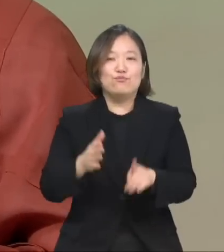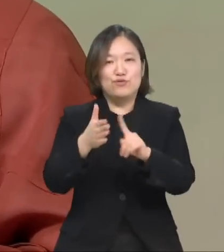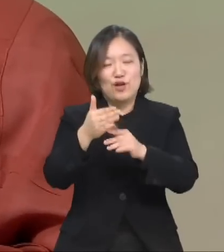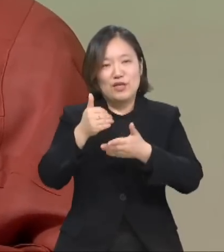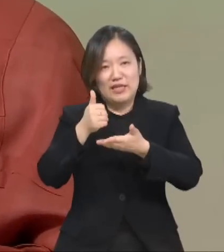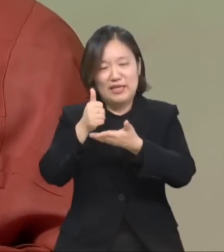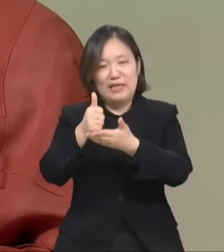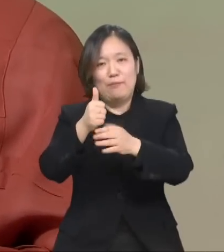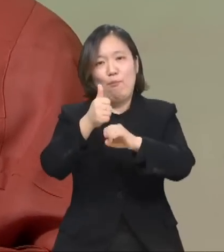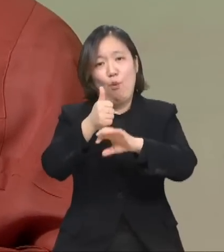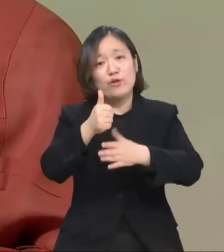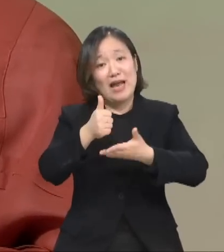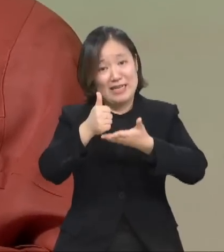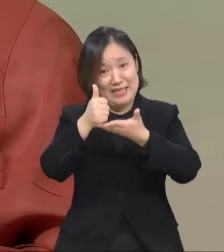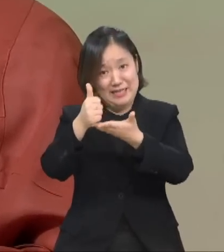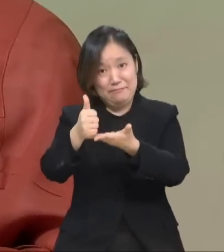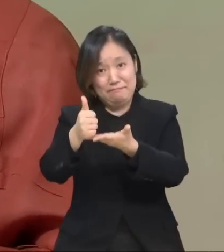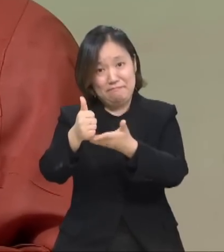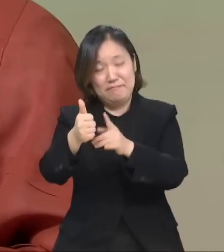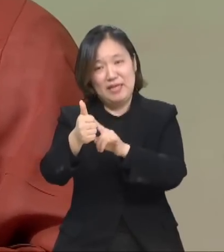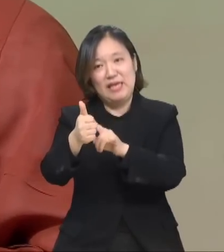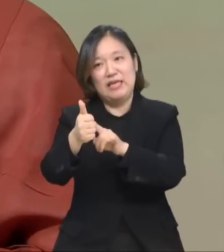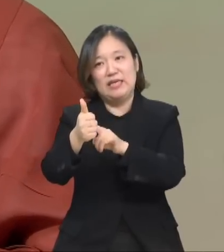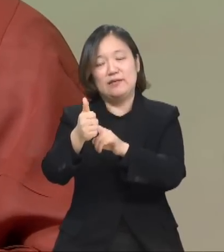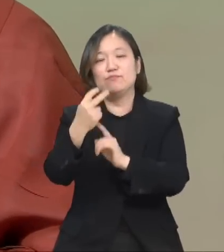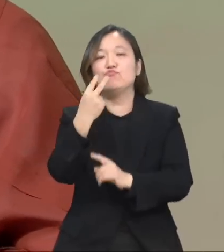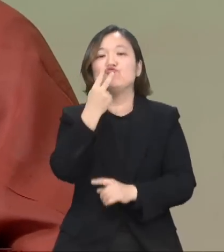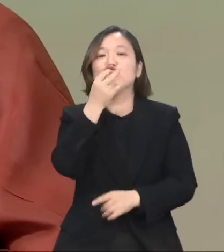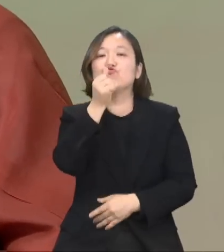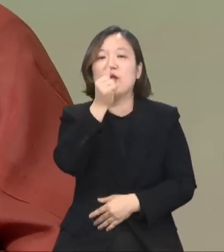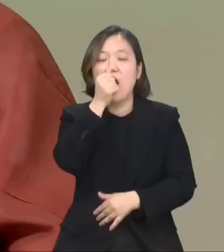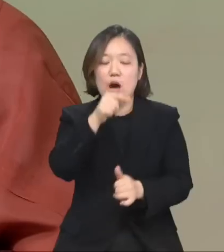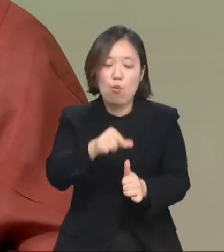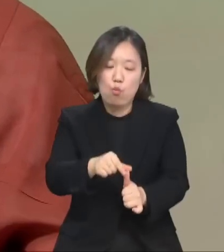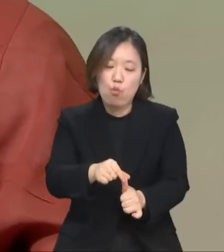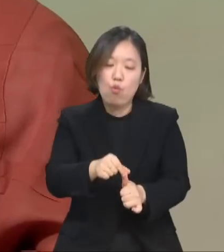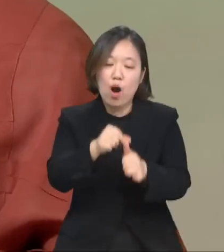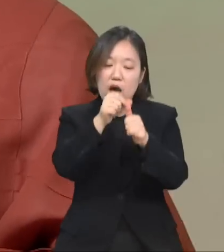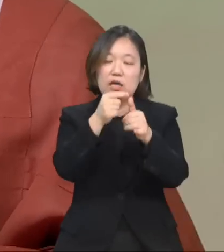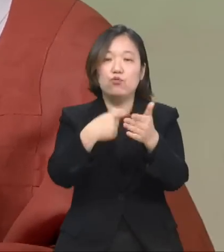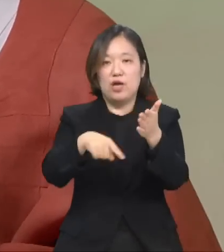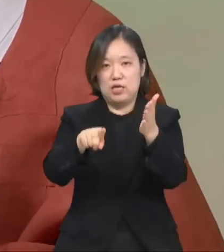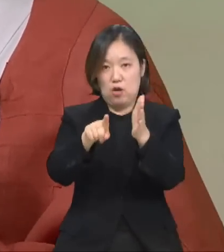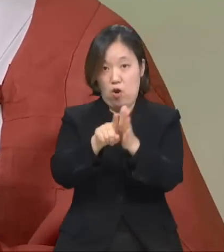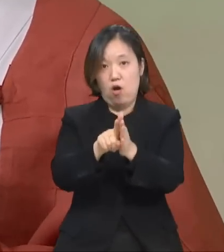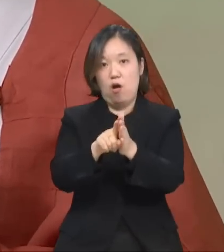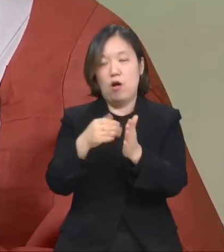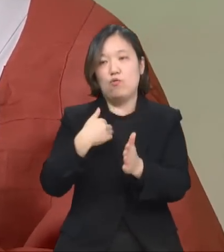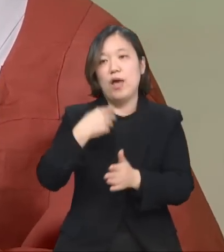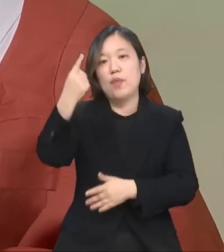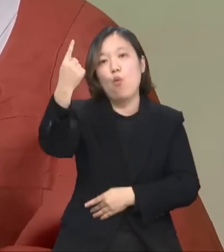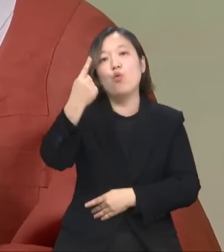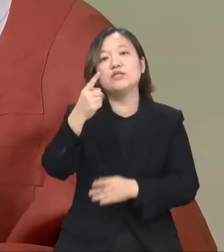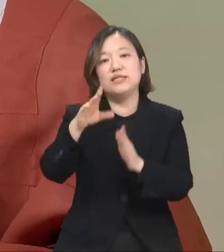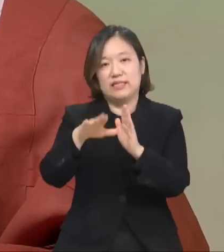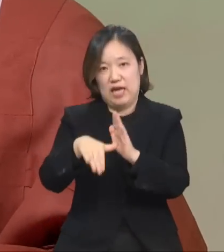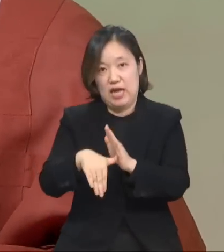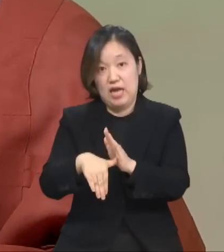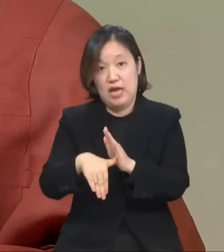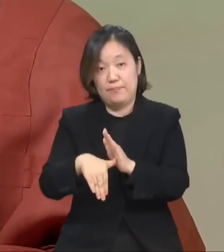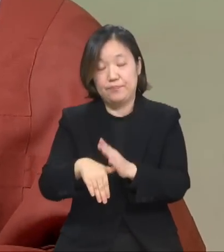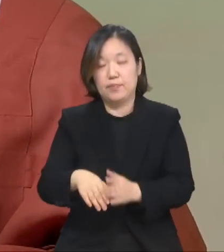이 중생들 앞에서 중생들을 제도하기 위해서 몸을 낮추실 때 그때 관세음보살님